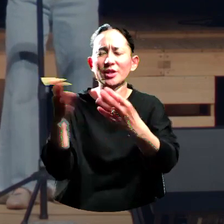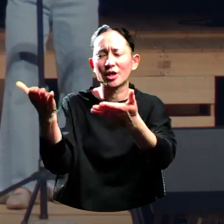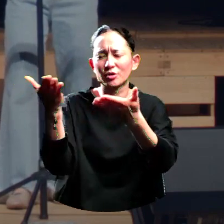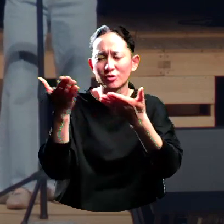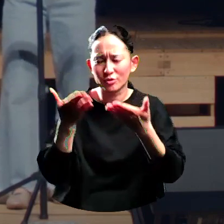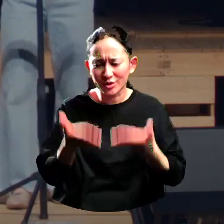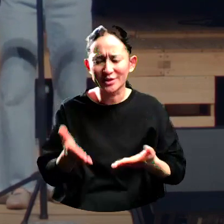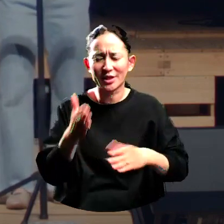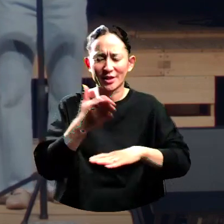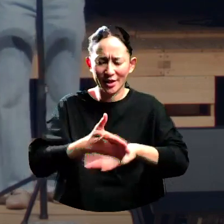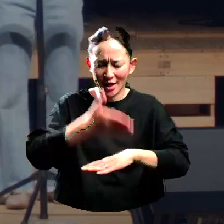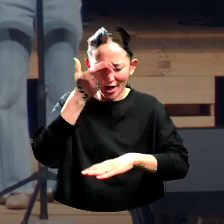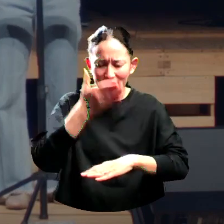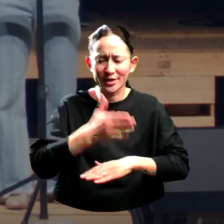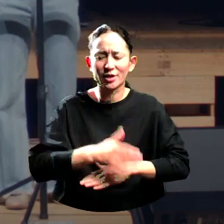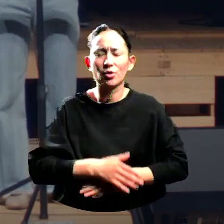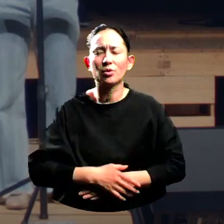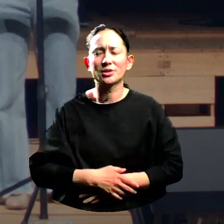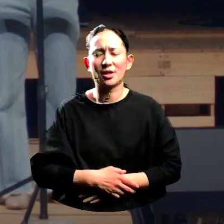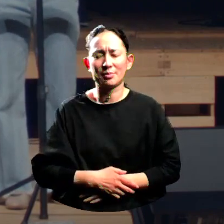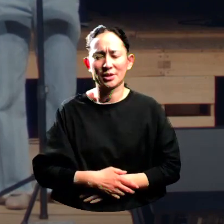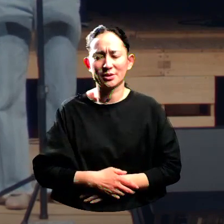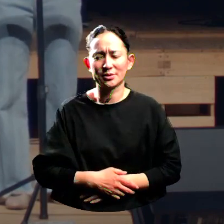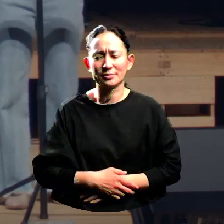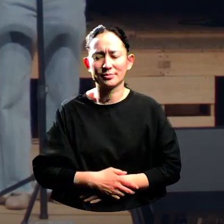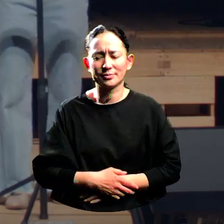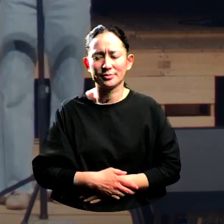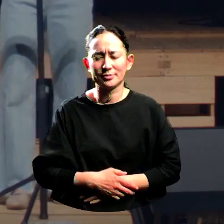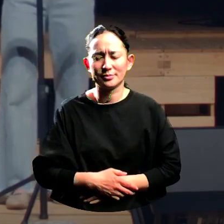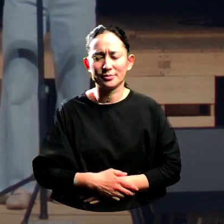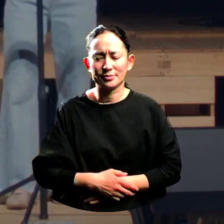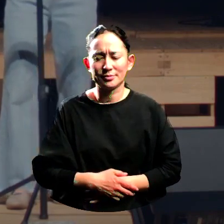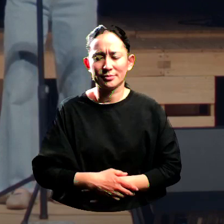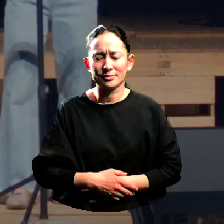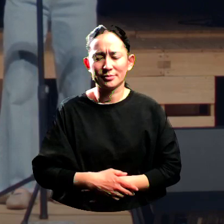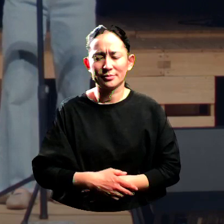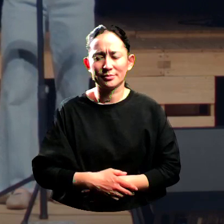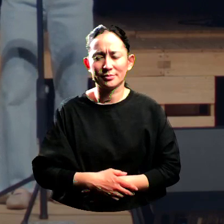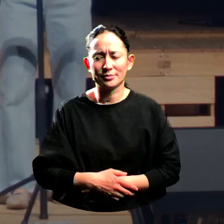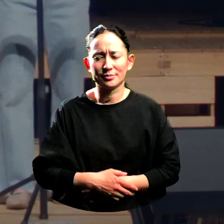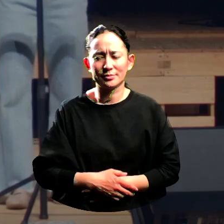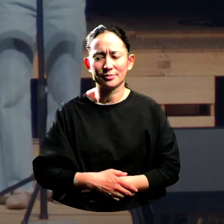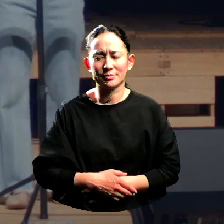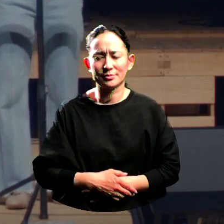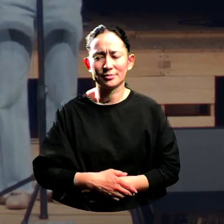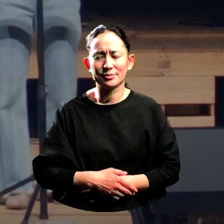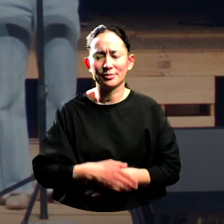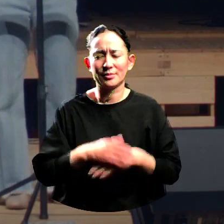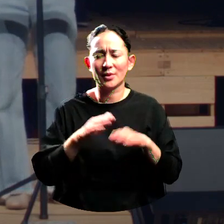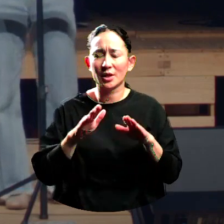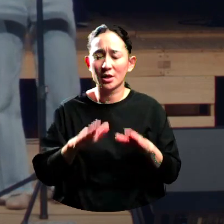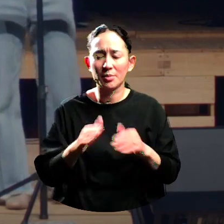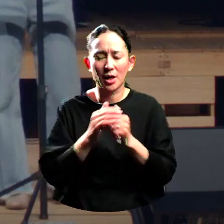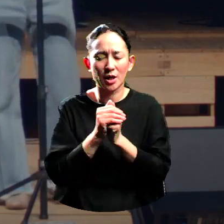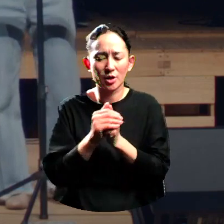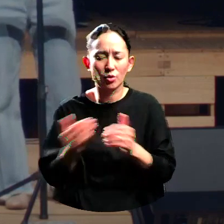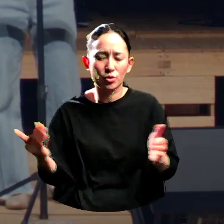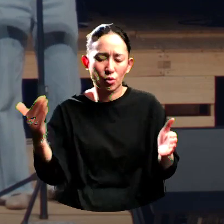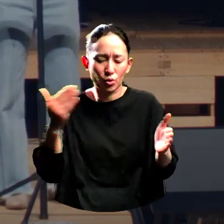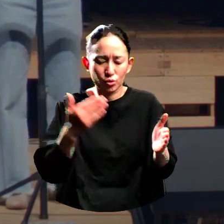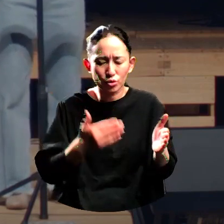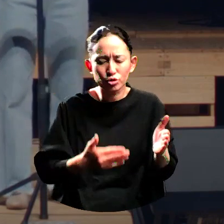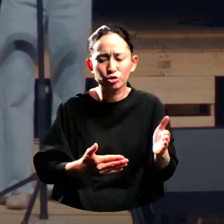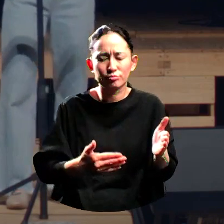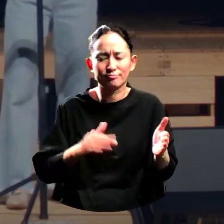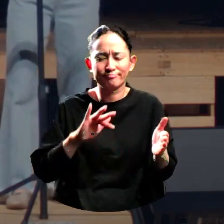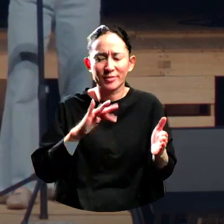you that you prayed for our forgiveness and that you are praying for us now. 祈りの途中ですが、いくつか質問